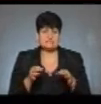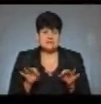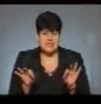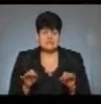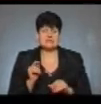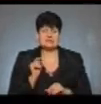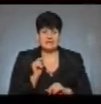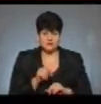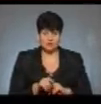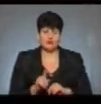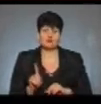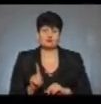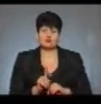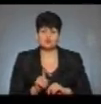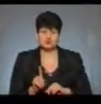щоб